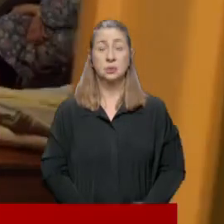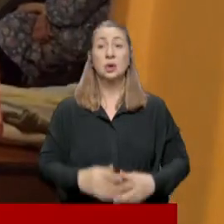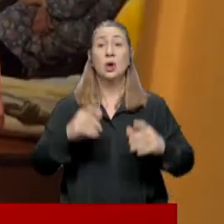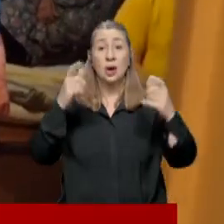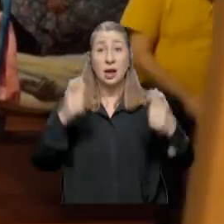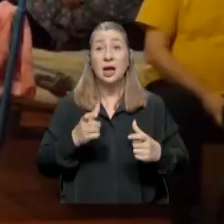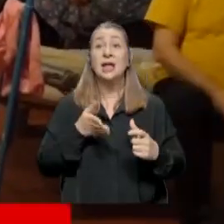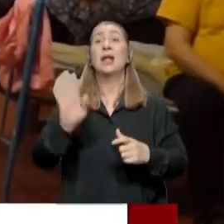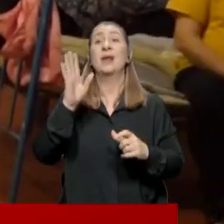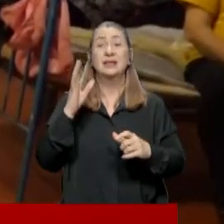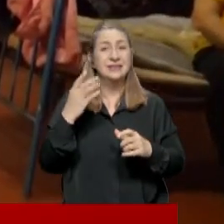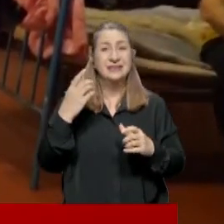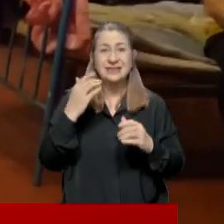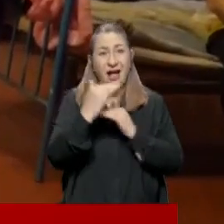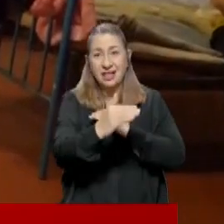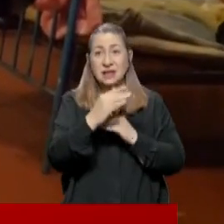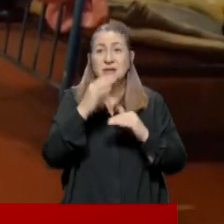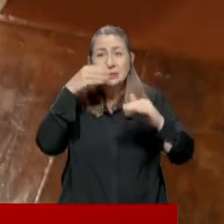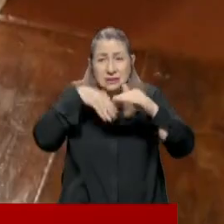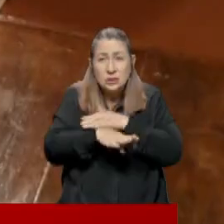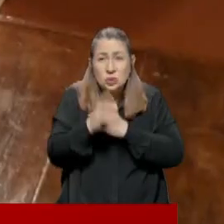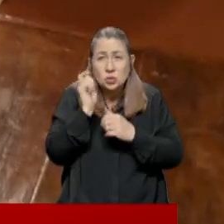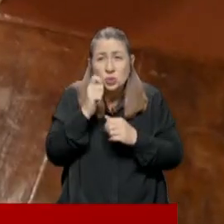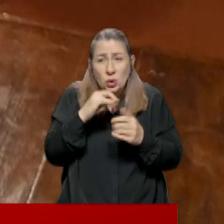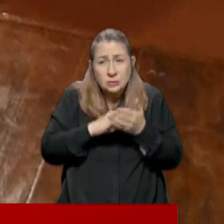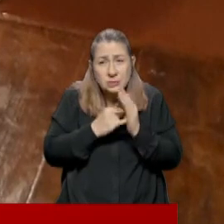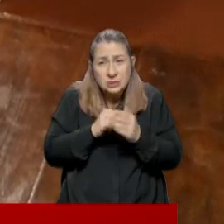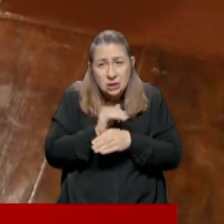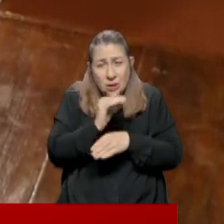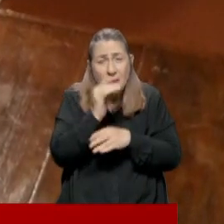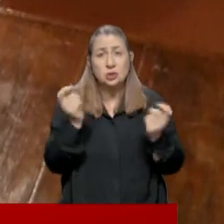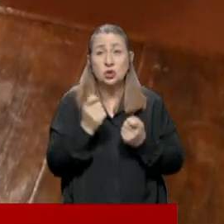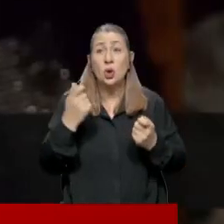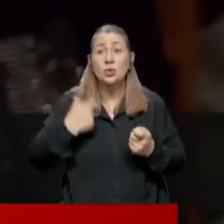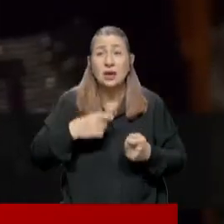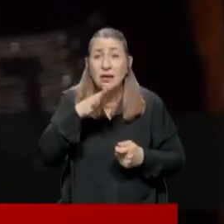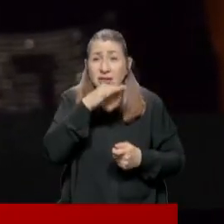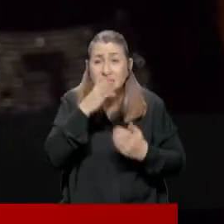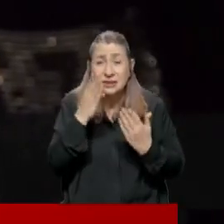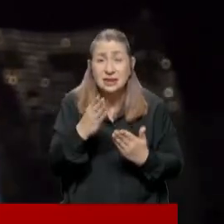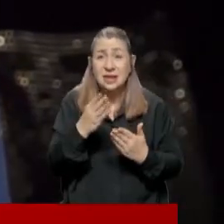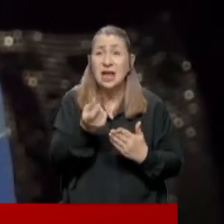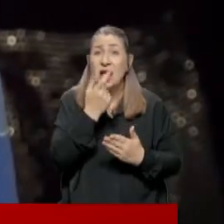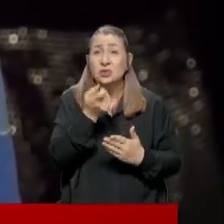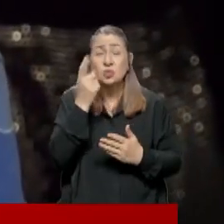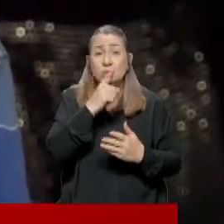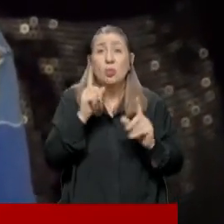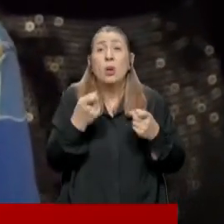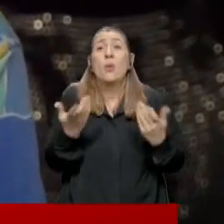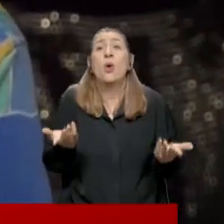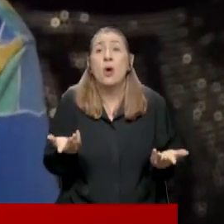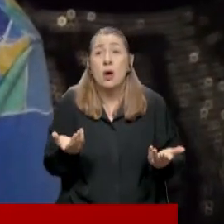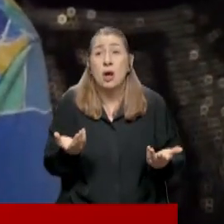Ülkeden ayrılamayan siviller sığınaklarda zor şartlarda yaşam mücadelesi veriyor. Özellikle yaşlılar kullandıkları ilaçları